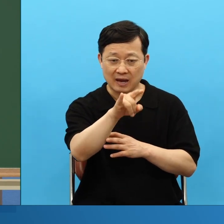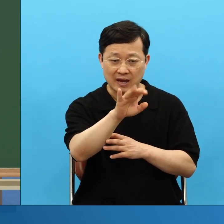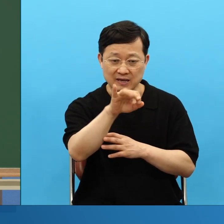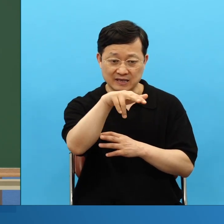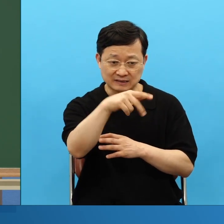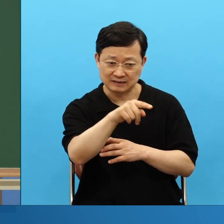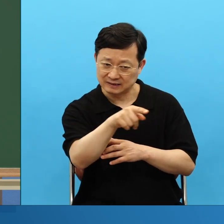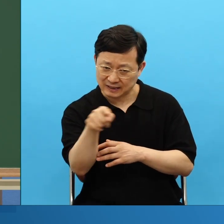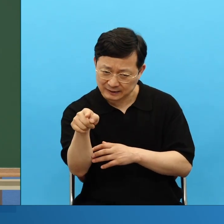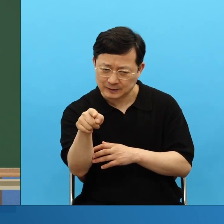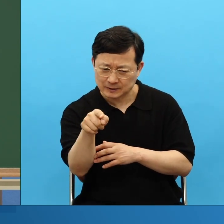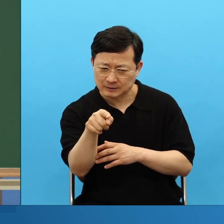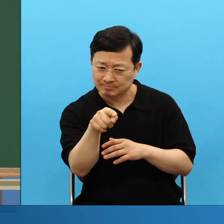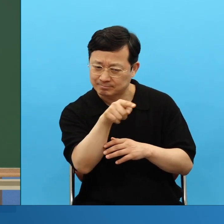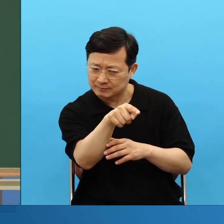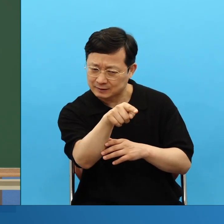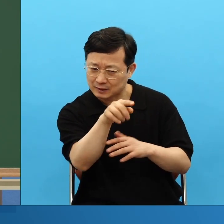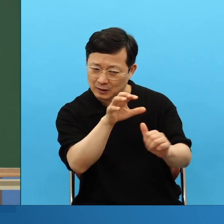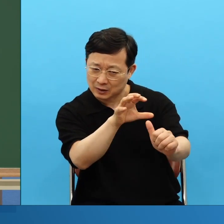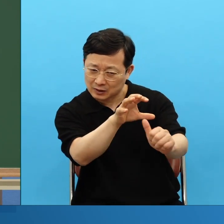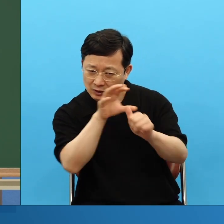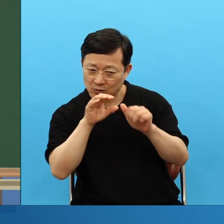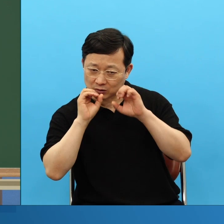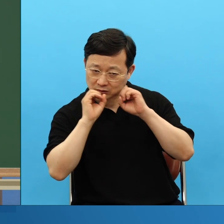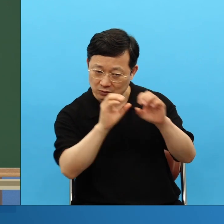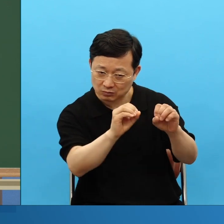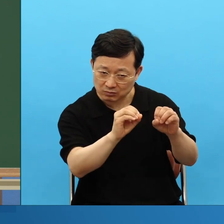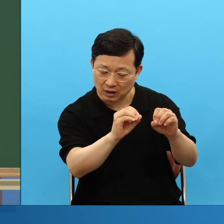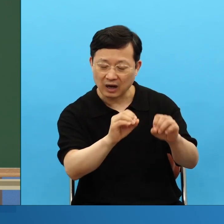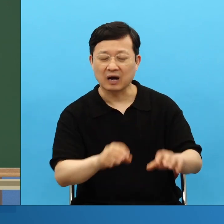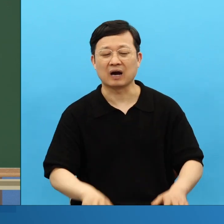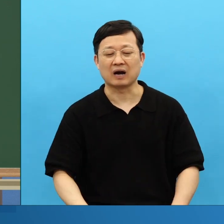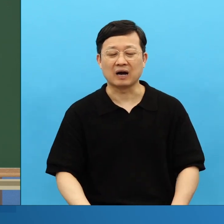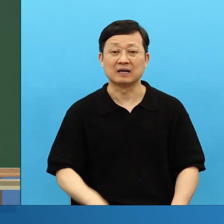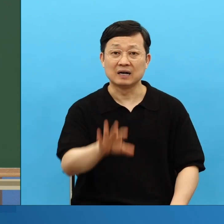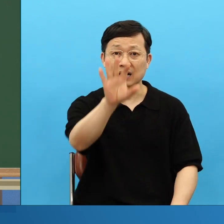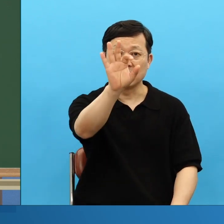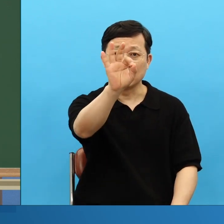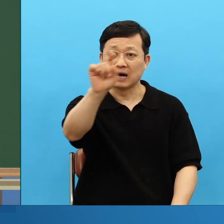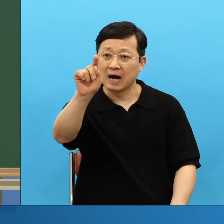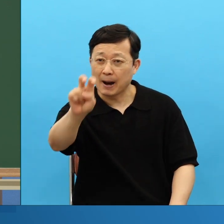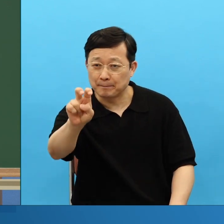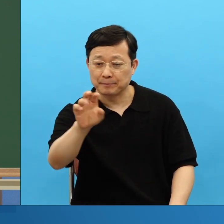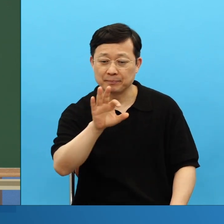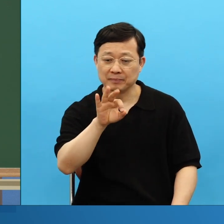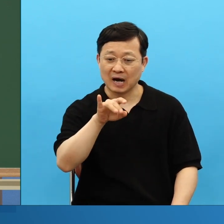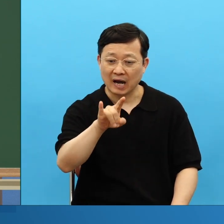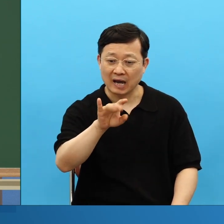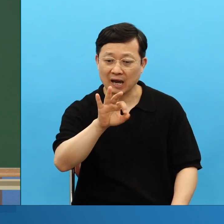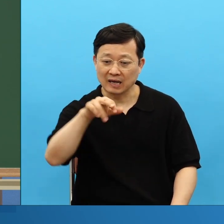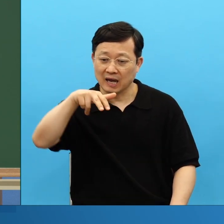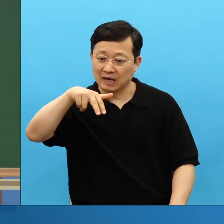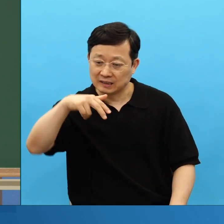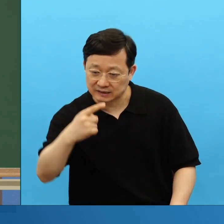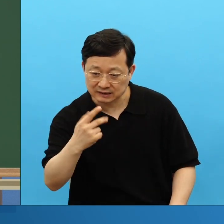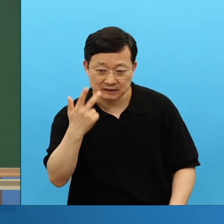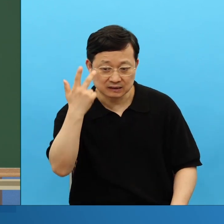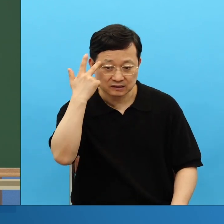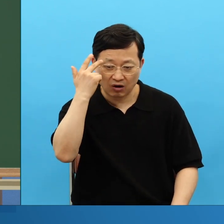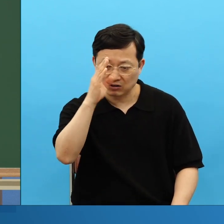불치병 가지고 전도했잖아요. 이 시대의 불치병, 암, 에이즈, 정신병,